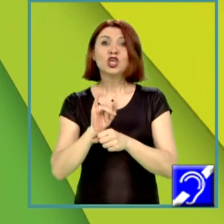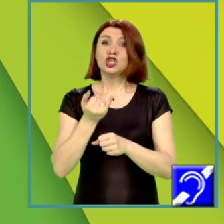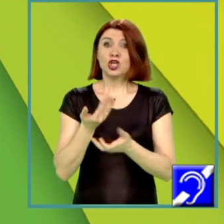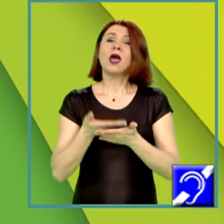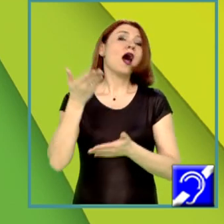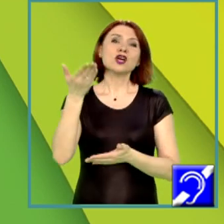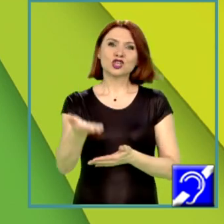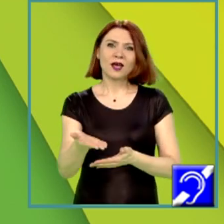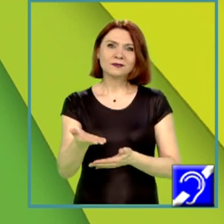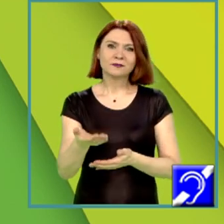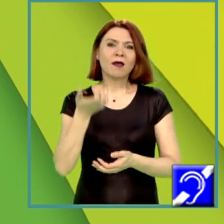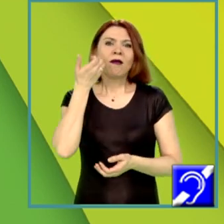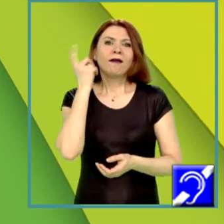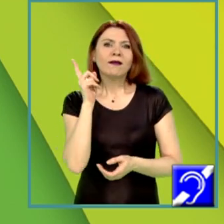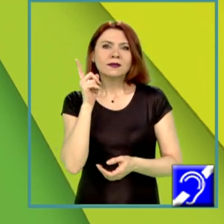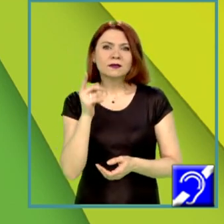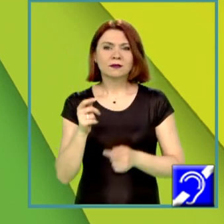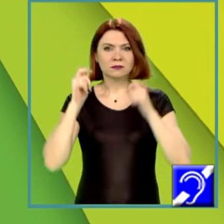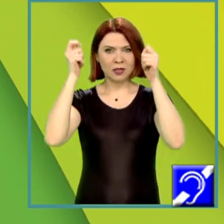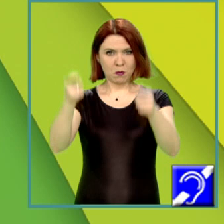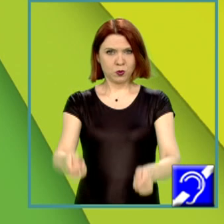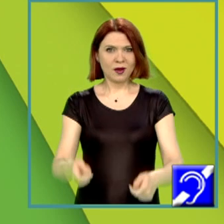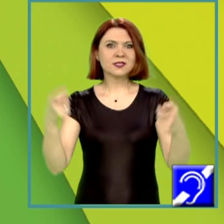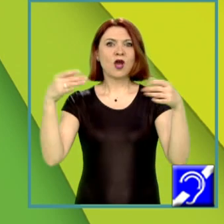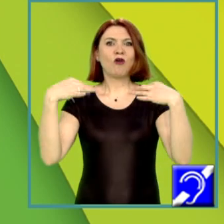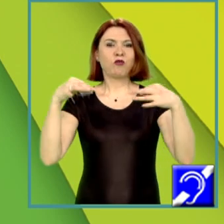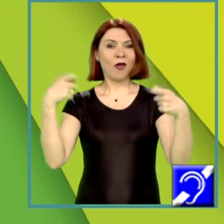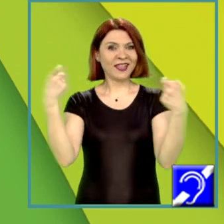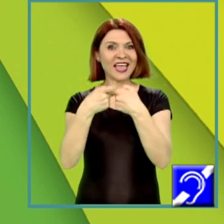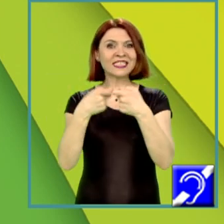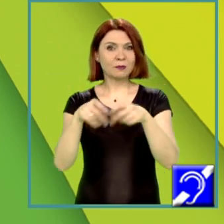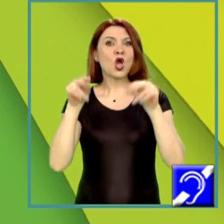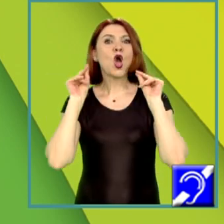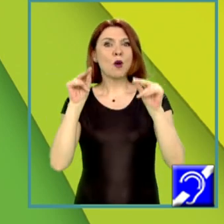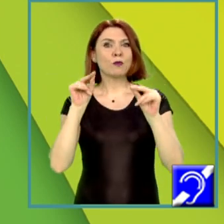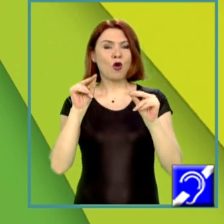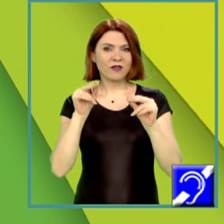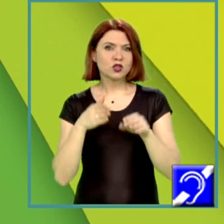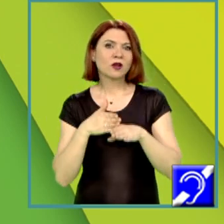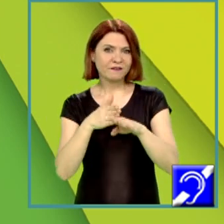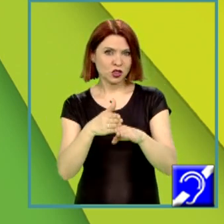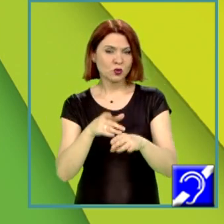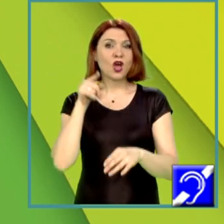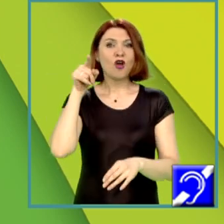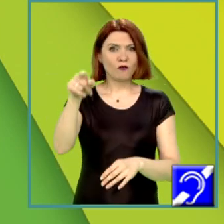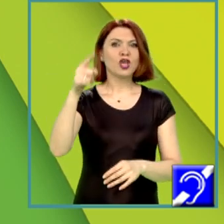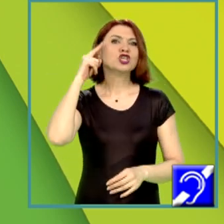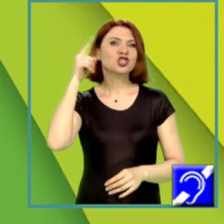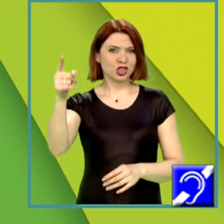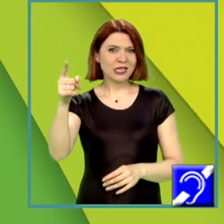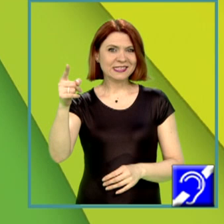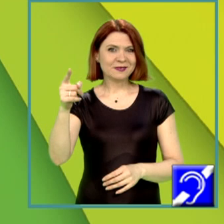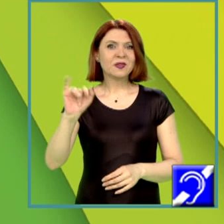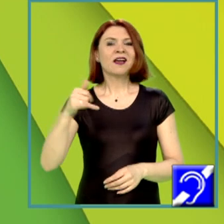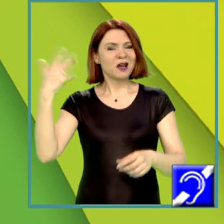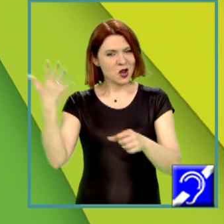în felul acesta când depuneți foaia de examen profesorilor asistenți voi veți știi că